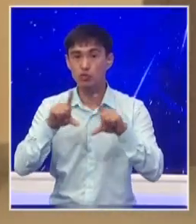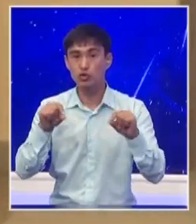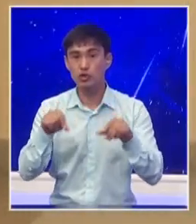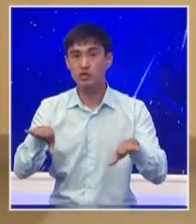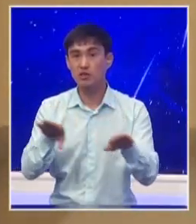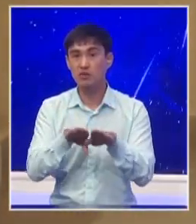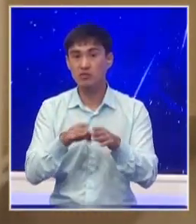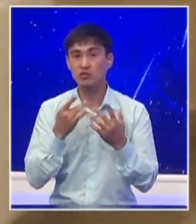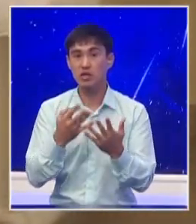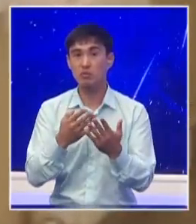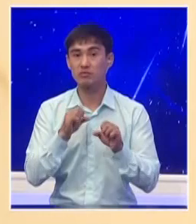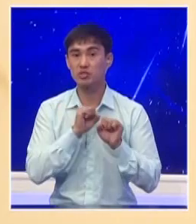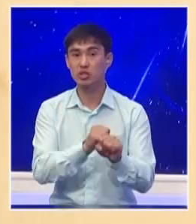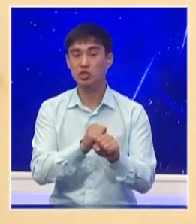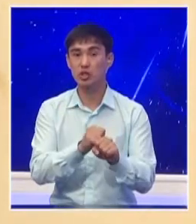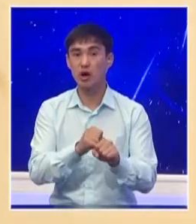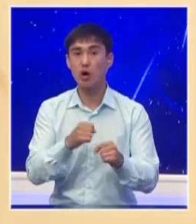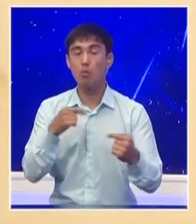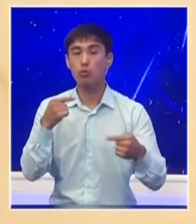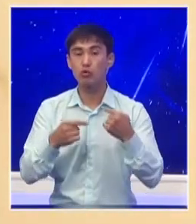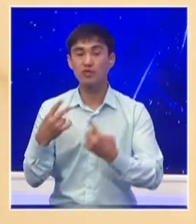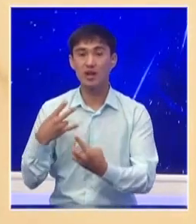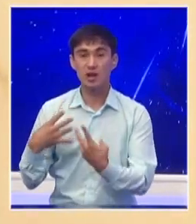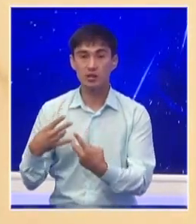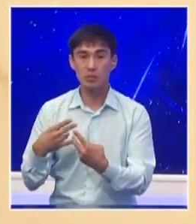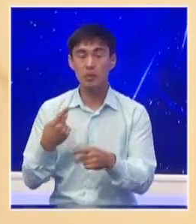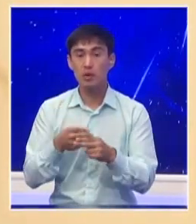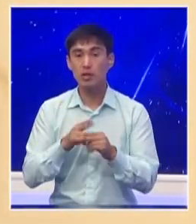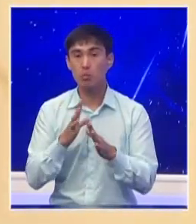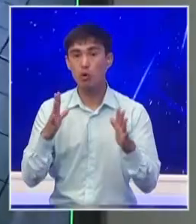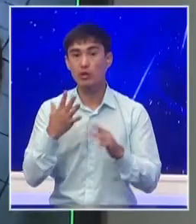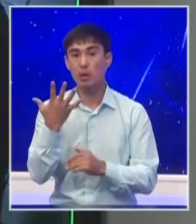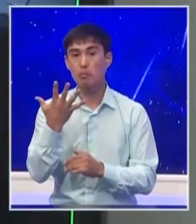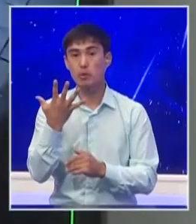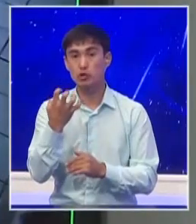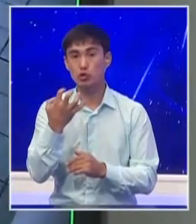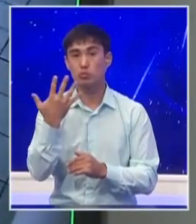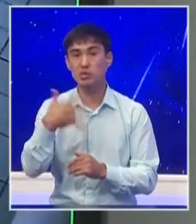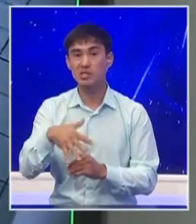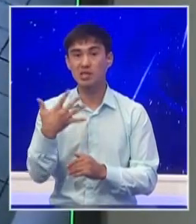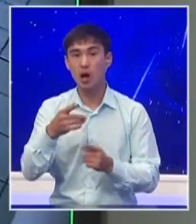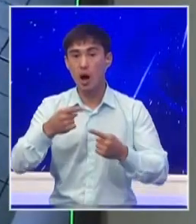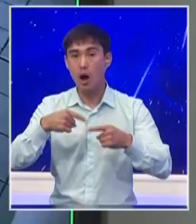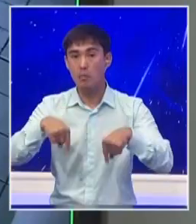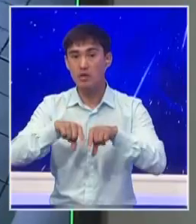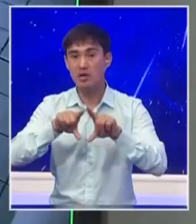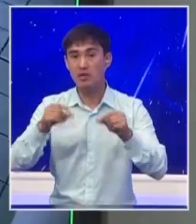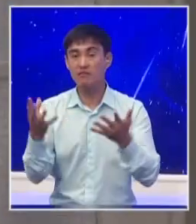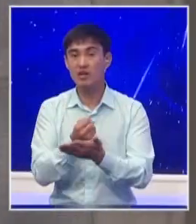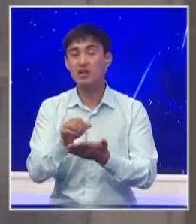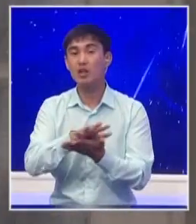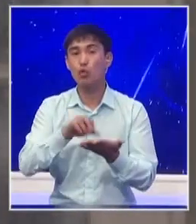учреждений соответствуют требованиям защиты от терроризма. При этом более чем на 550 объектов